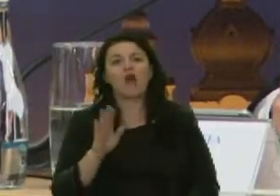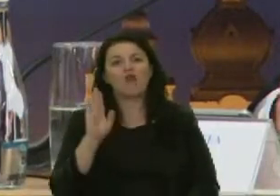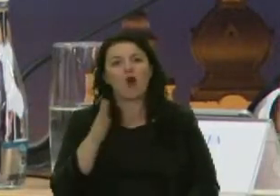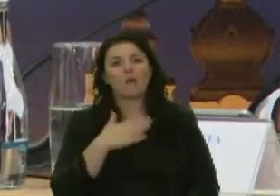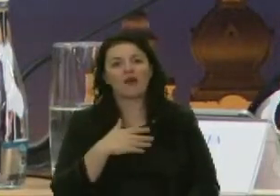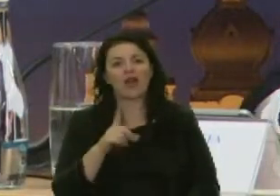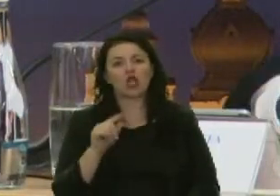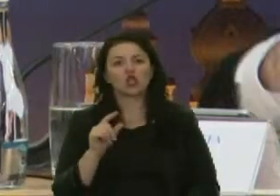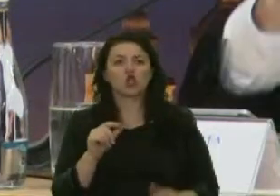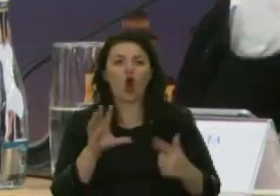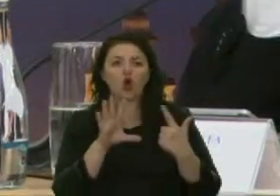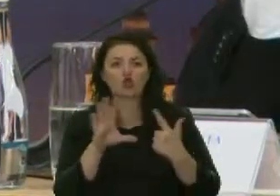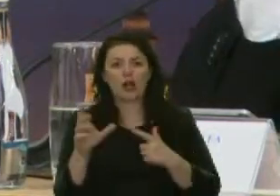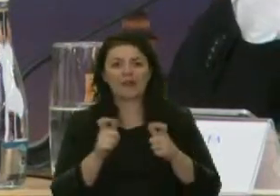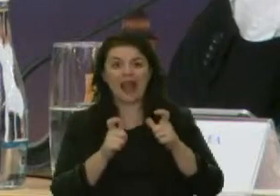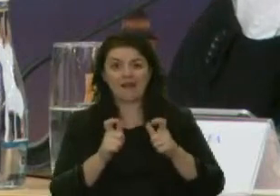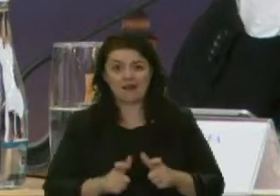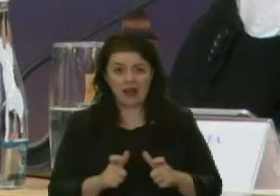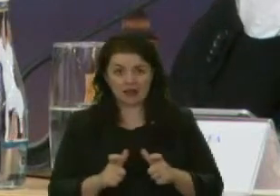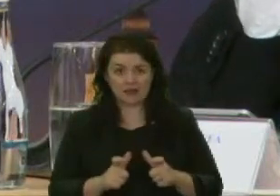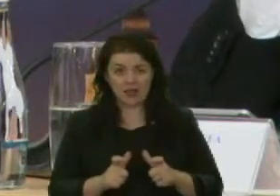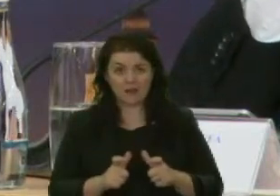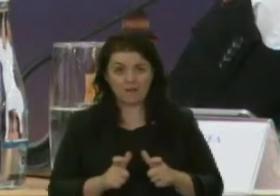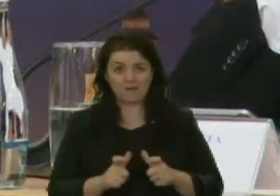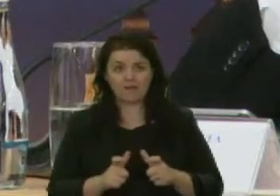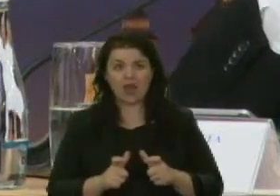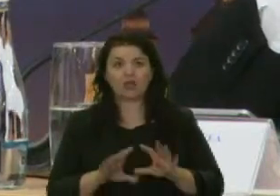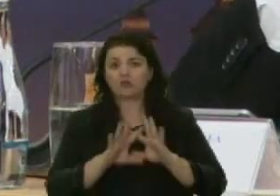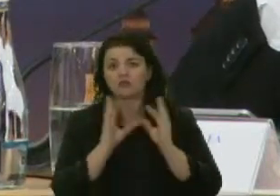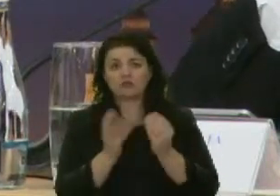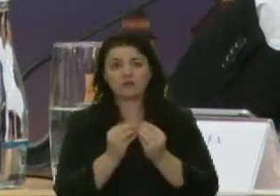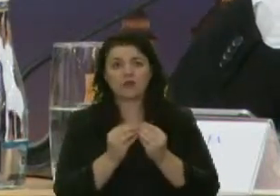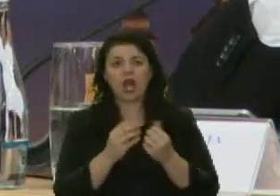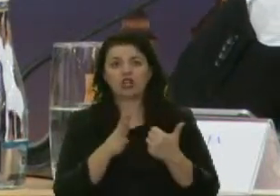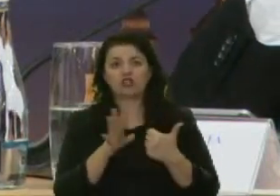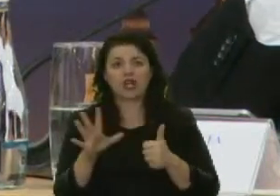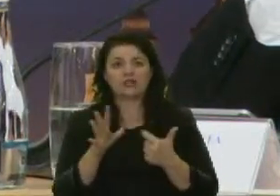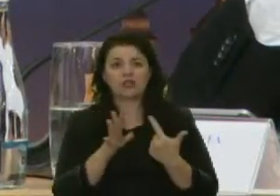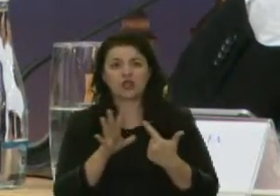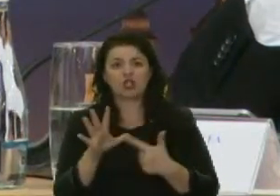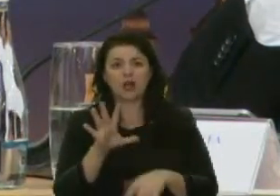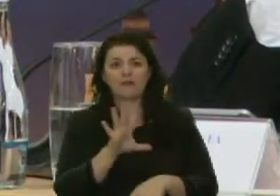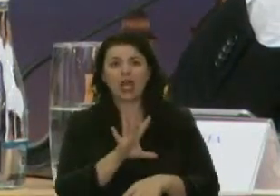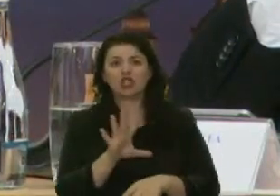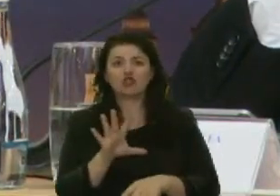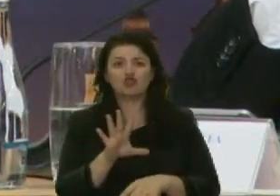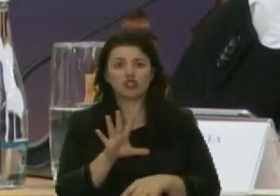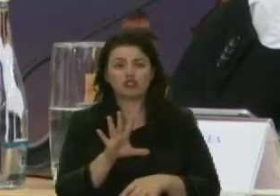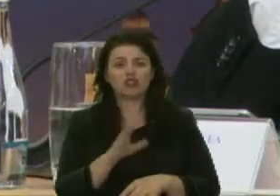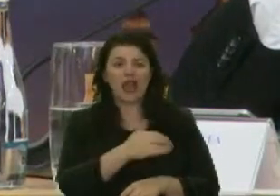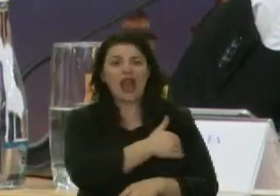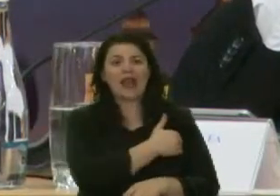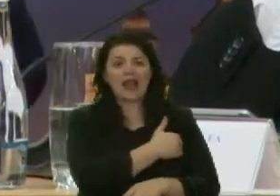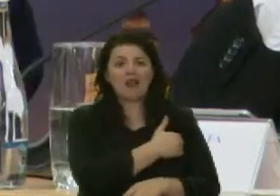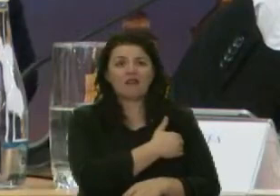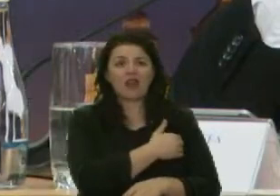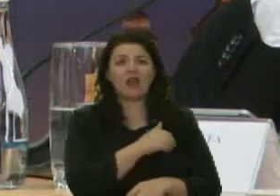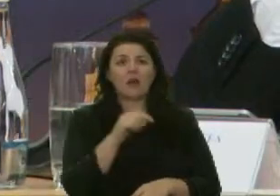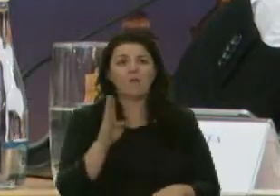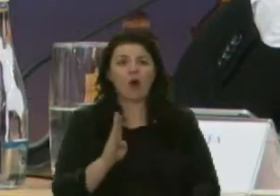27 de săli de clasa câ de 25 de elevi în fiecare clasă deci un total de 675 de elevi pentru școala gimnazială din